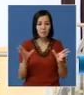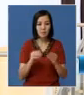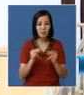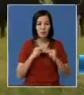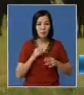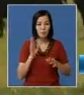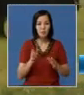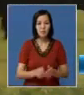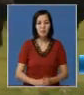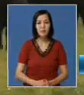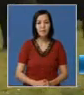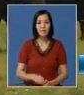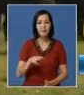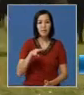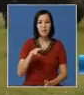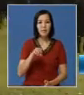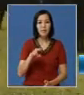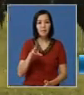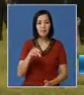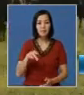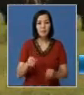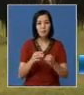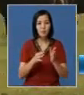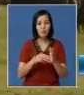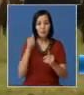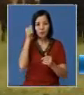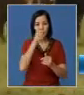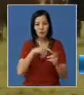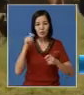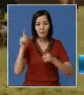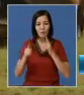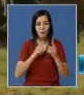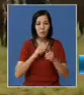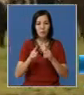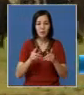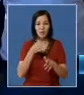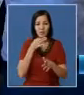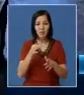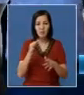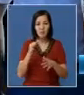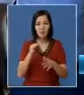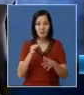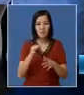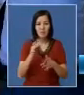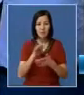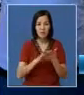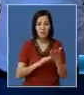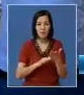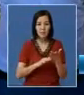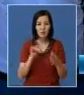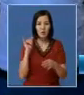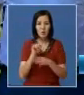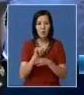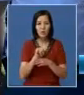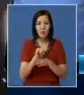боламыз. Лепсі 2019 атты етті мал шаруашылығы форумы одан әрқарай тәжірибелік алаңда жалғасты. Онда қонақтар